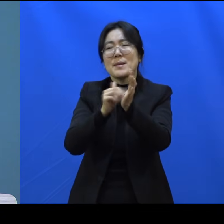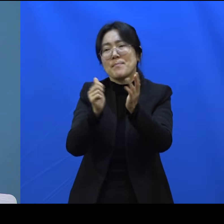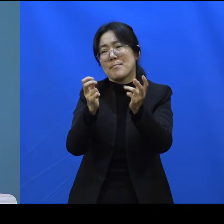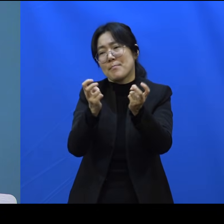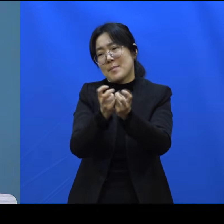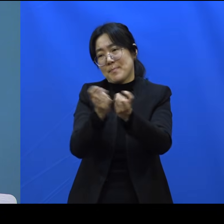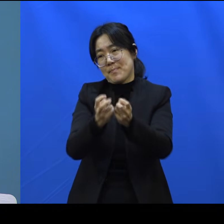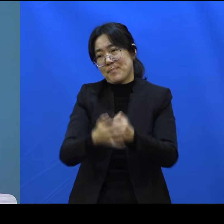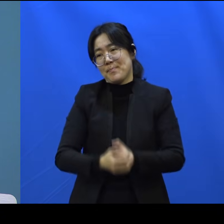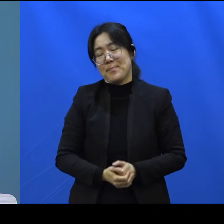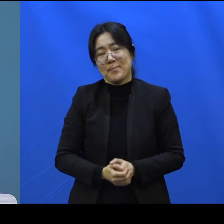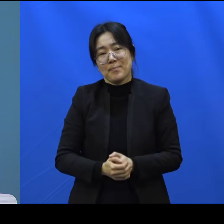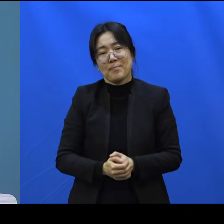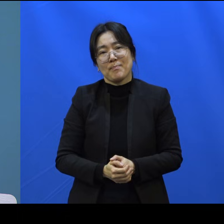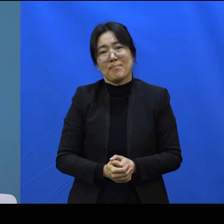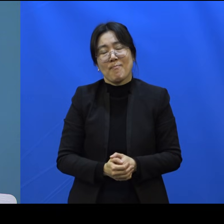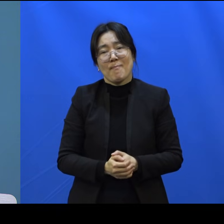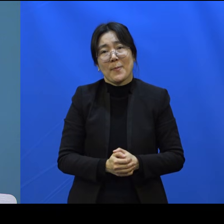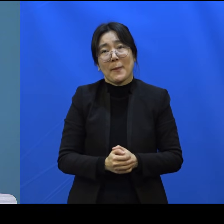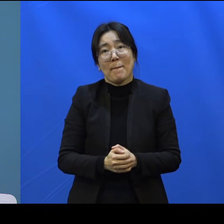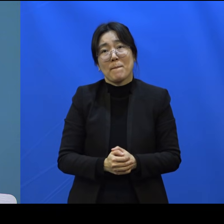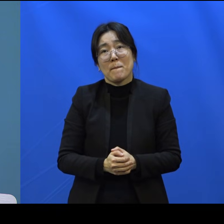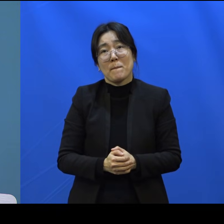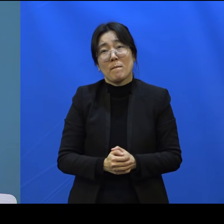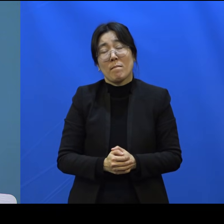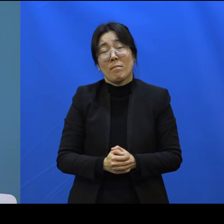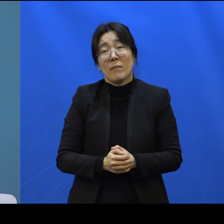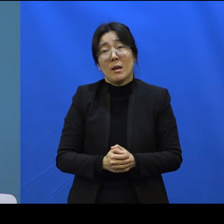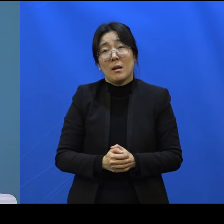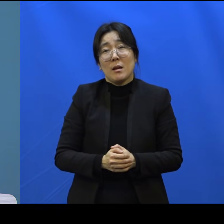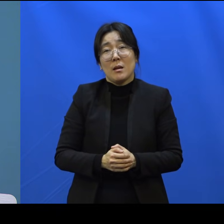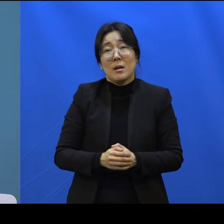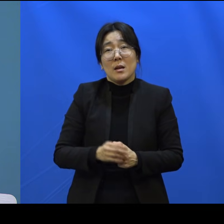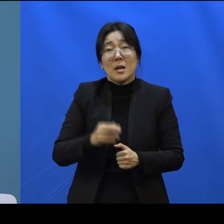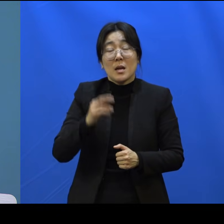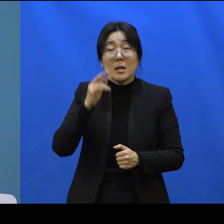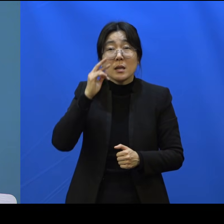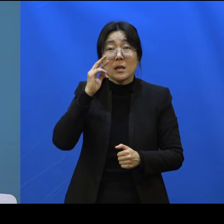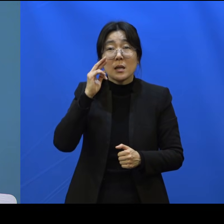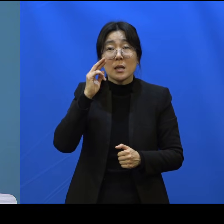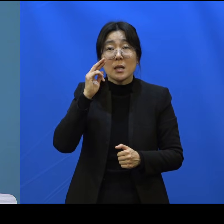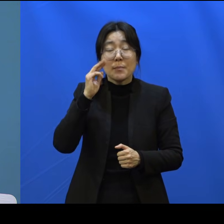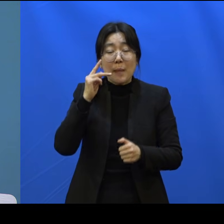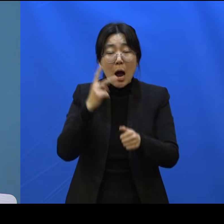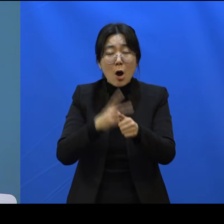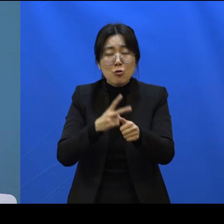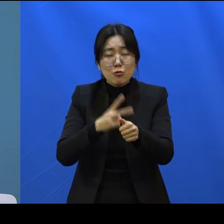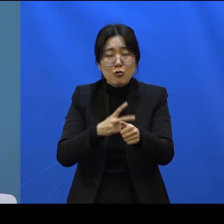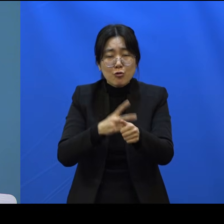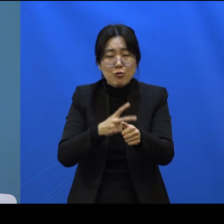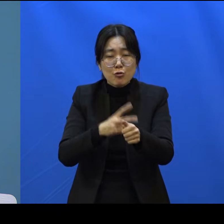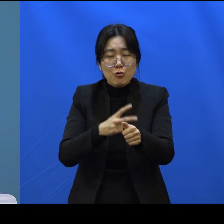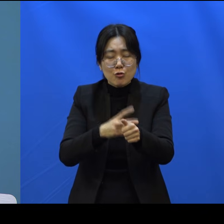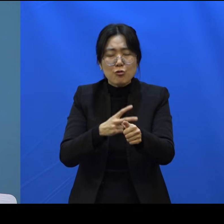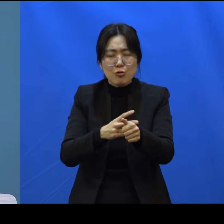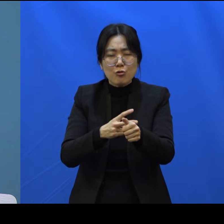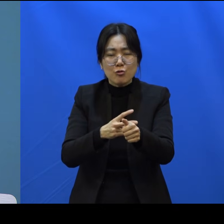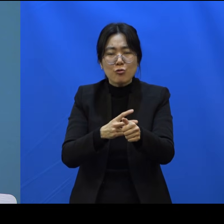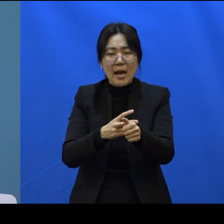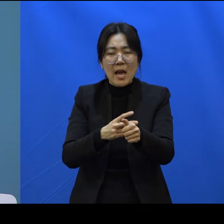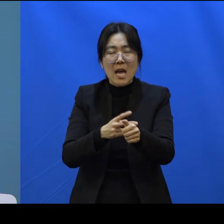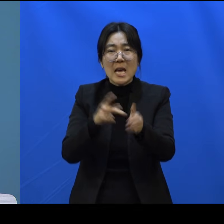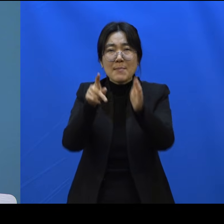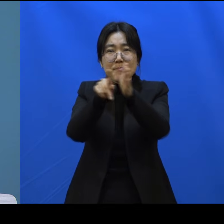그러니까 바울의 약함은 단순한 심리적, 육체적 결핍이 아닙니다. 이게 바로 십자가적 정체성이라고